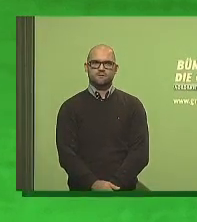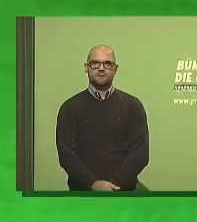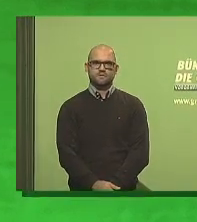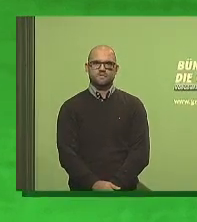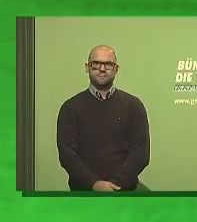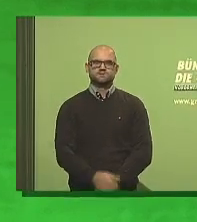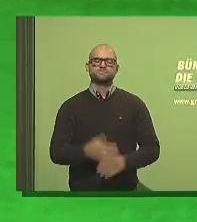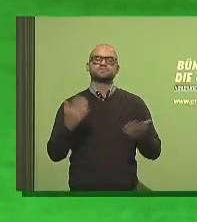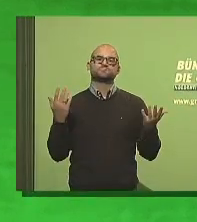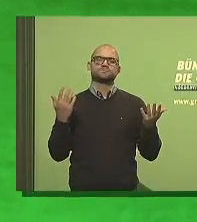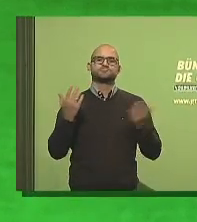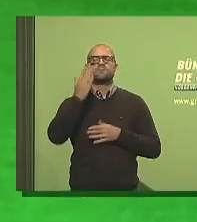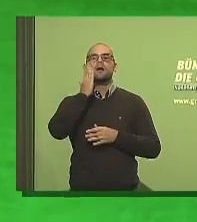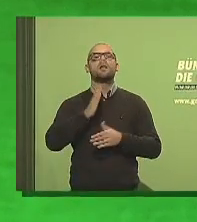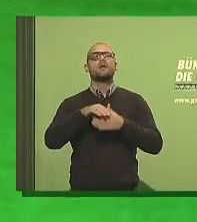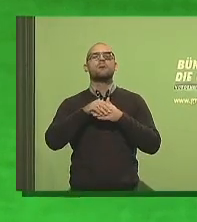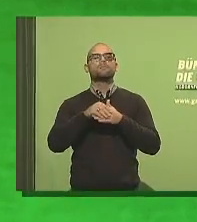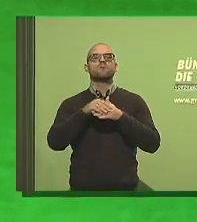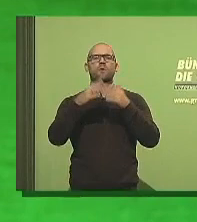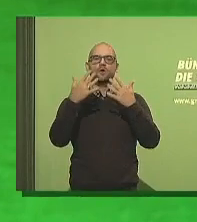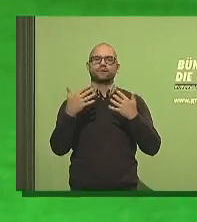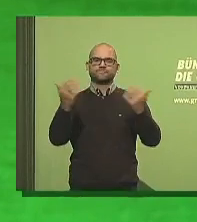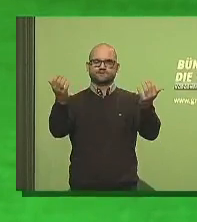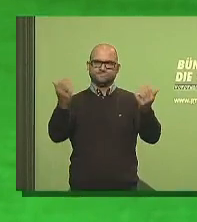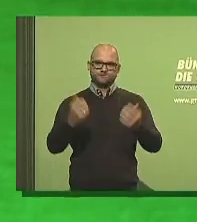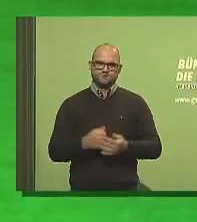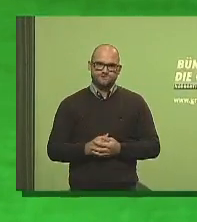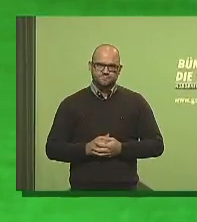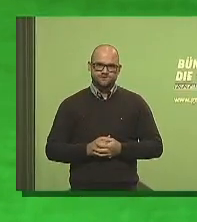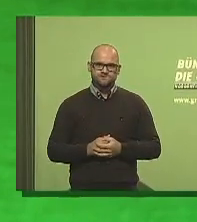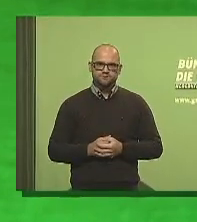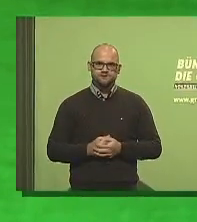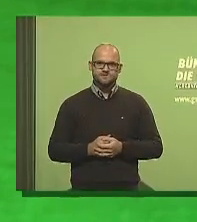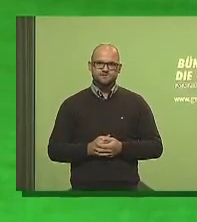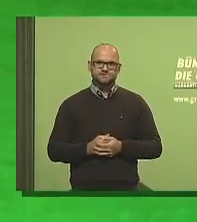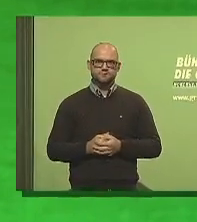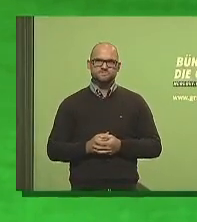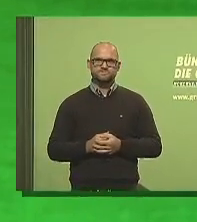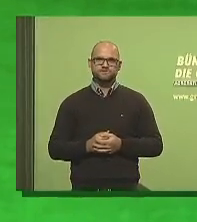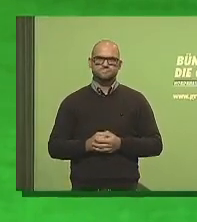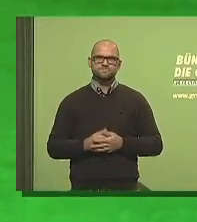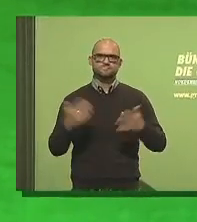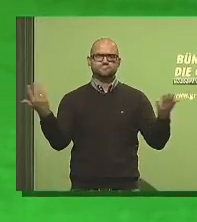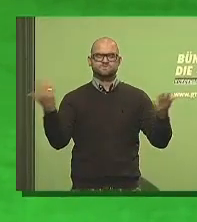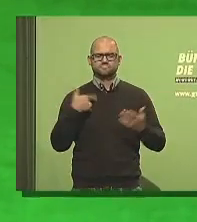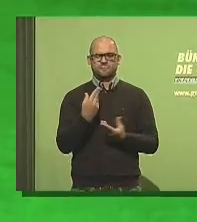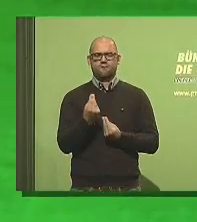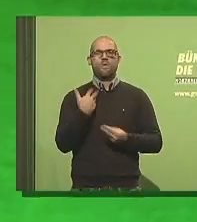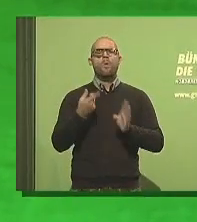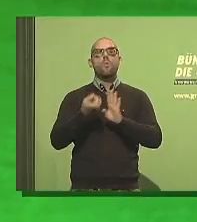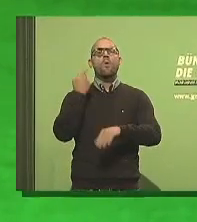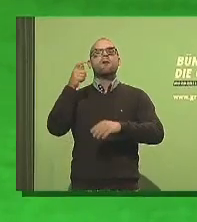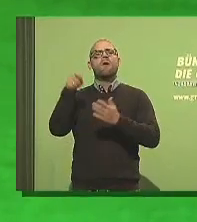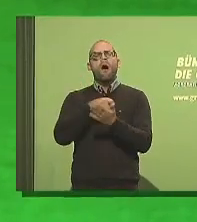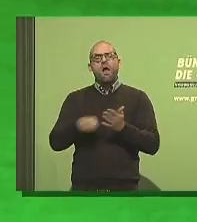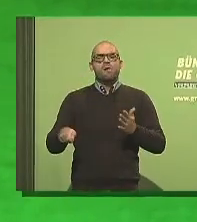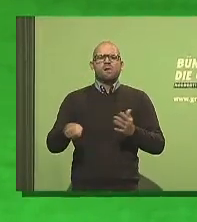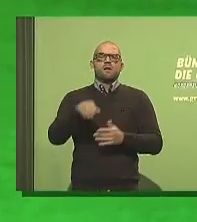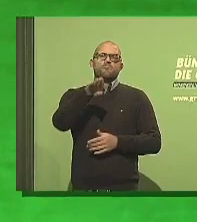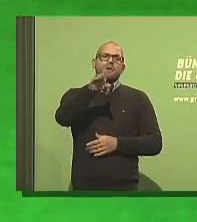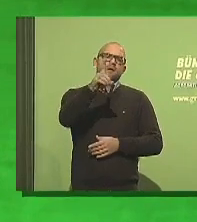Liebe Freundinnen und Freunde, man hat ja so ein bisschen das Gefühl mit unserer Urwahl und mit der BDK und mit